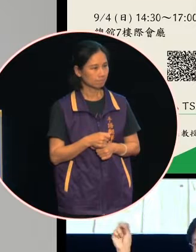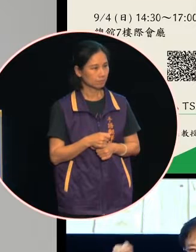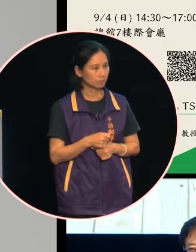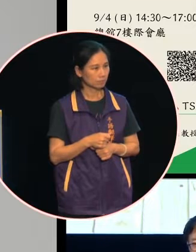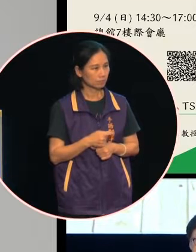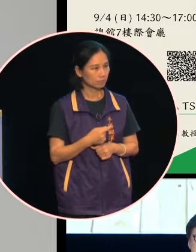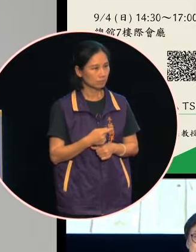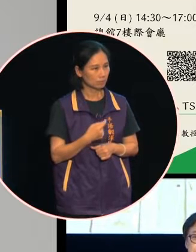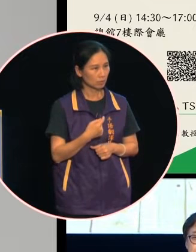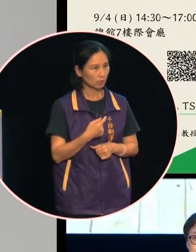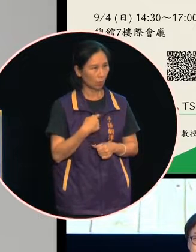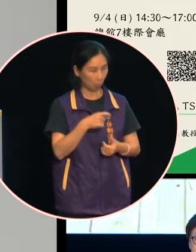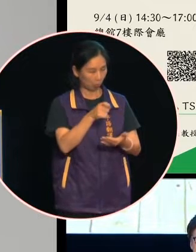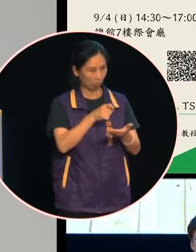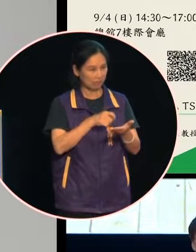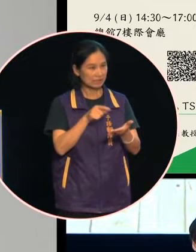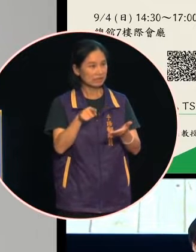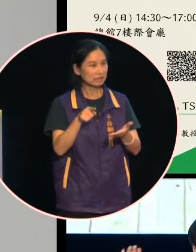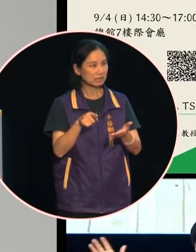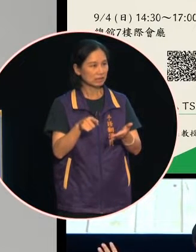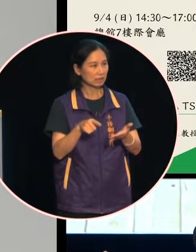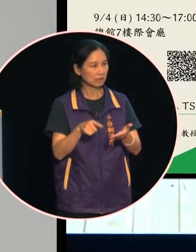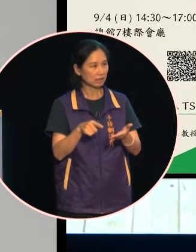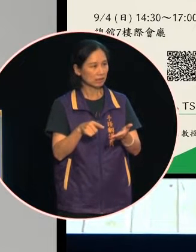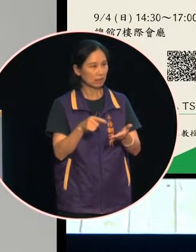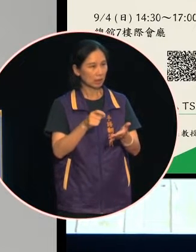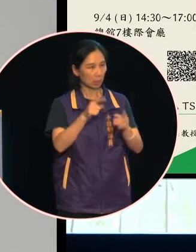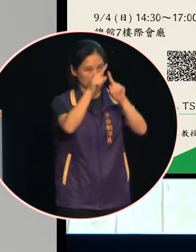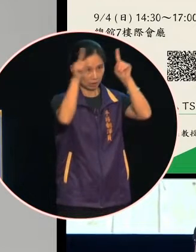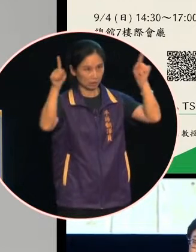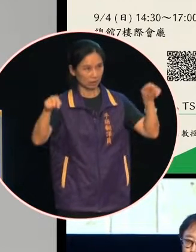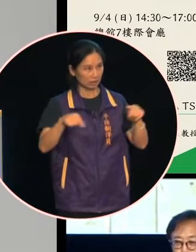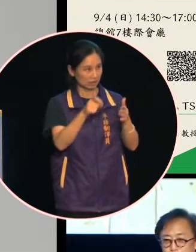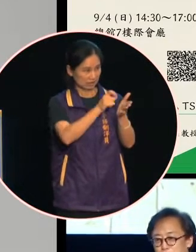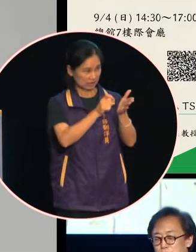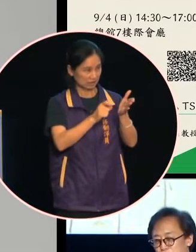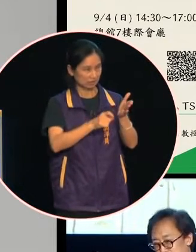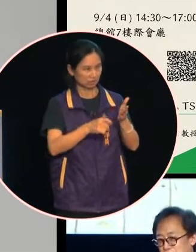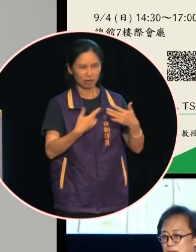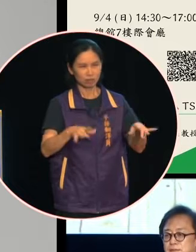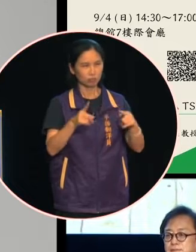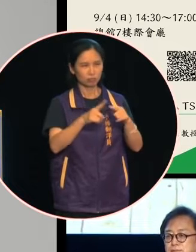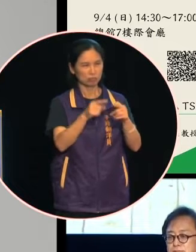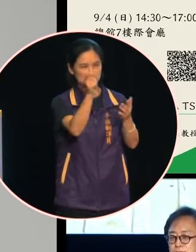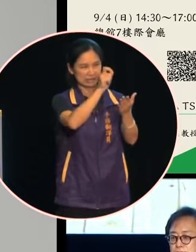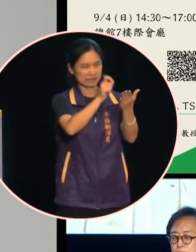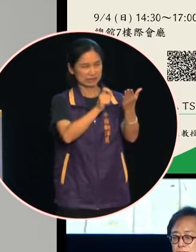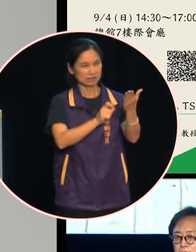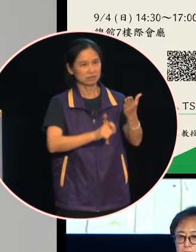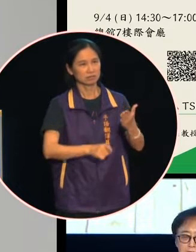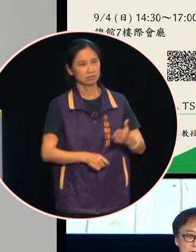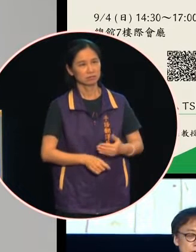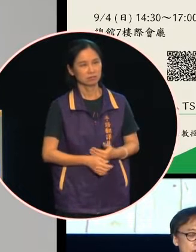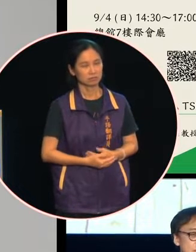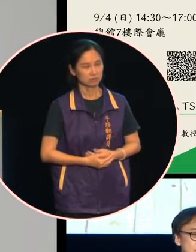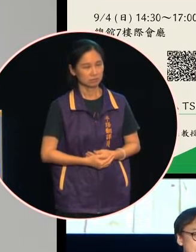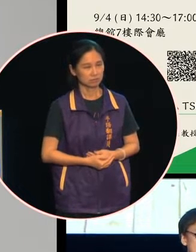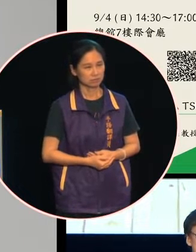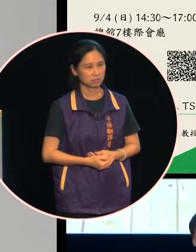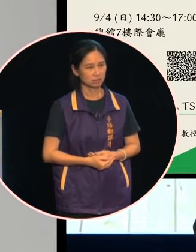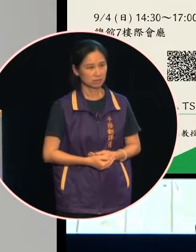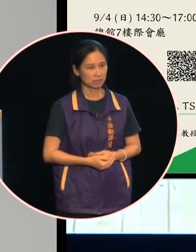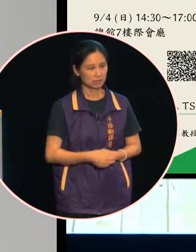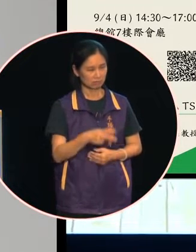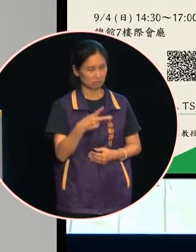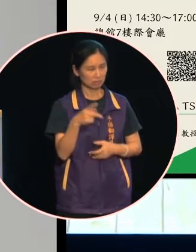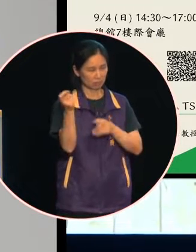大家都可以写的那个地方，看板，看板，好多人排队去写。然后也